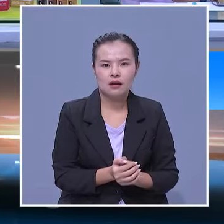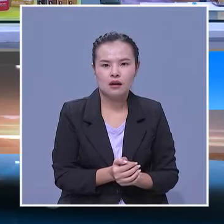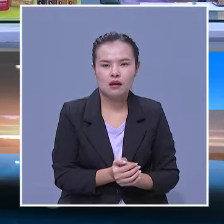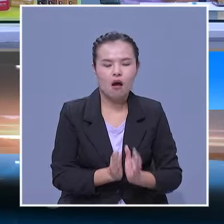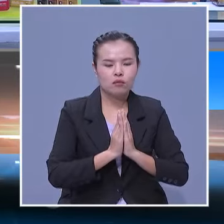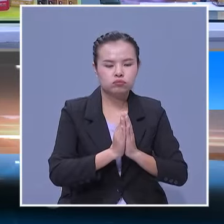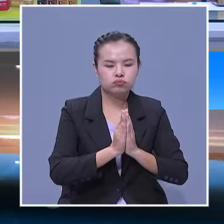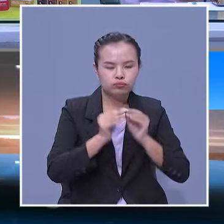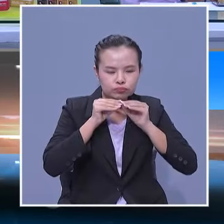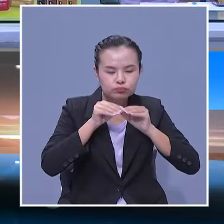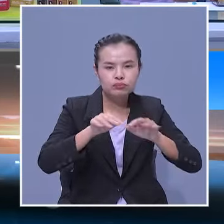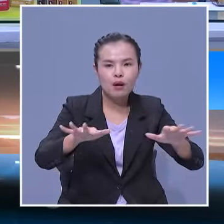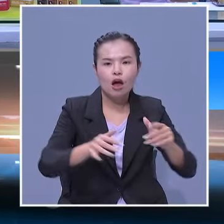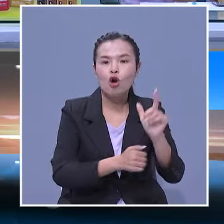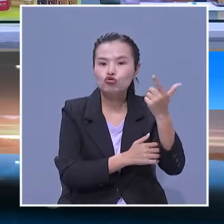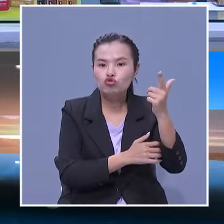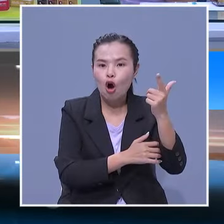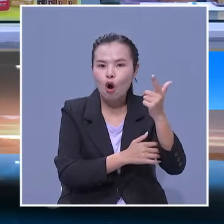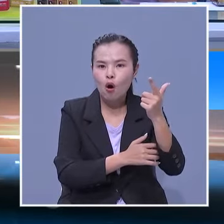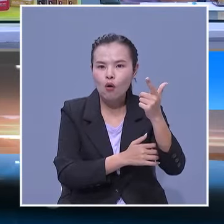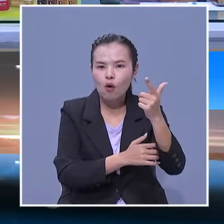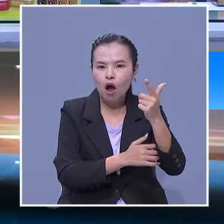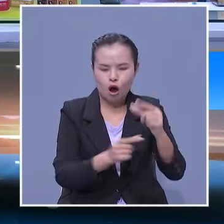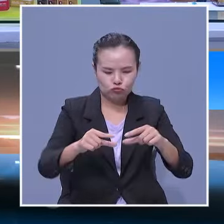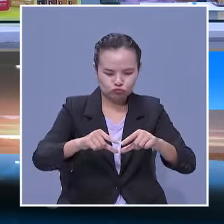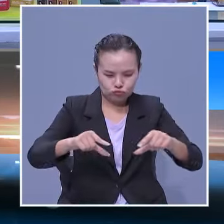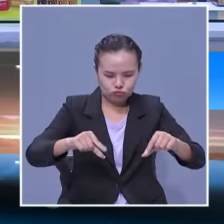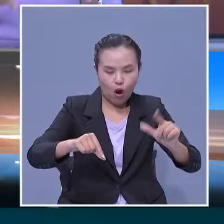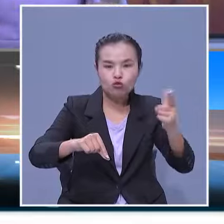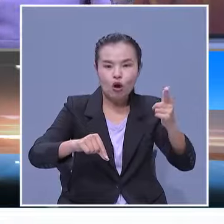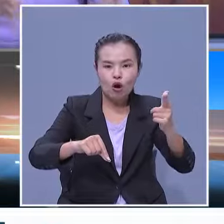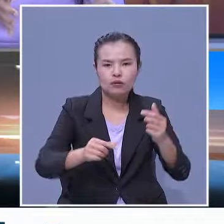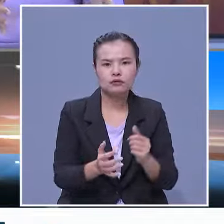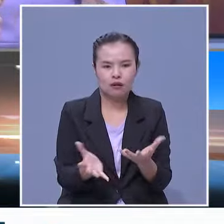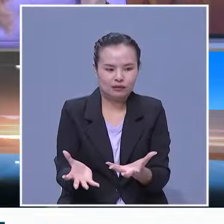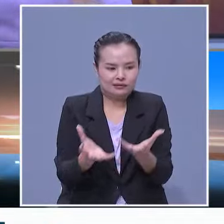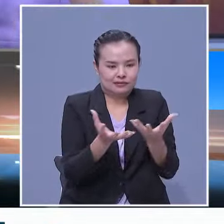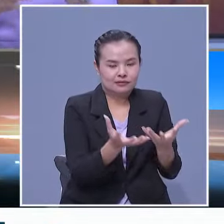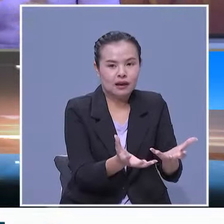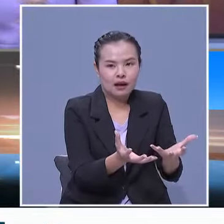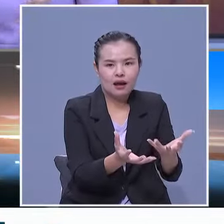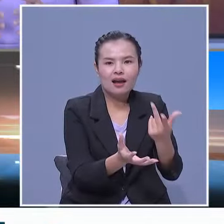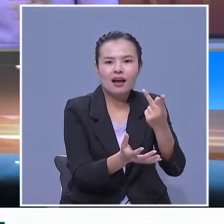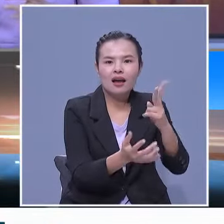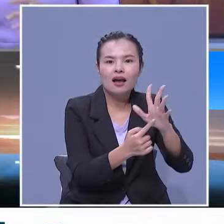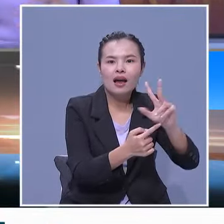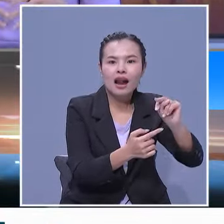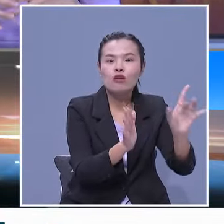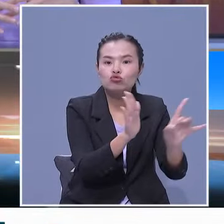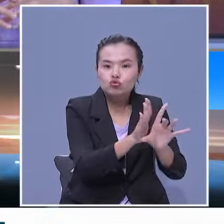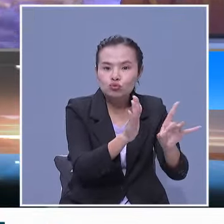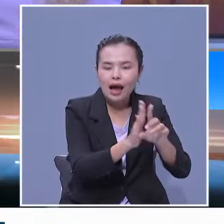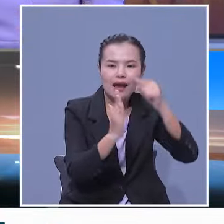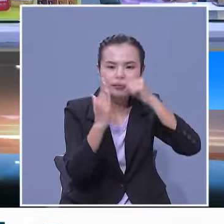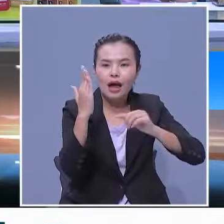ก็ช่วยกันระดมเงินระดมทองคำเป็นทองคำแท่งเลยนะเพื่อเป็นเงินคลังที่เป็นด่านสุดท้ายแล้วของประเทศว่าถ้า